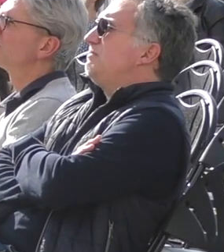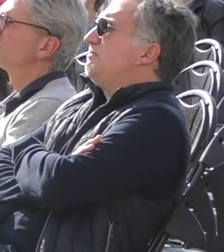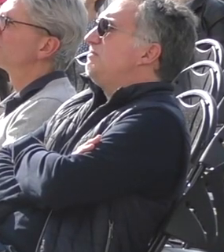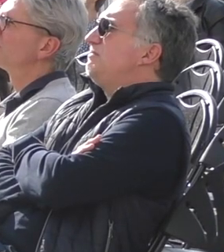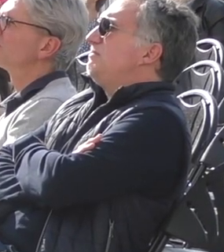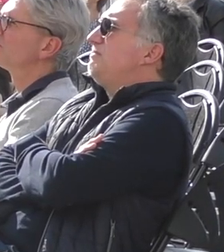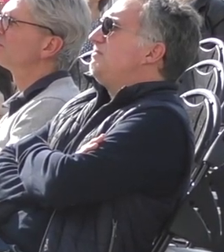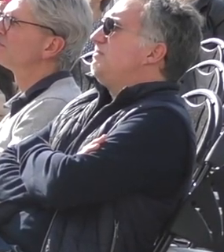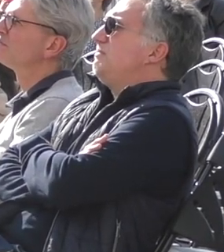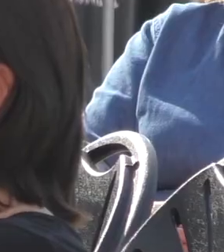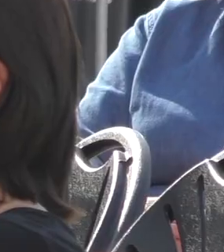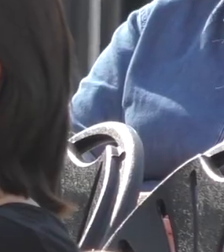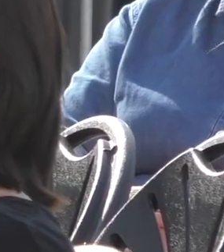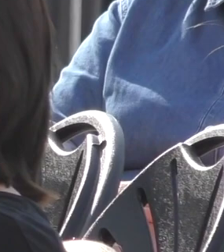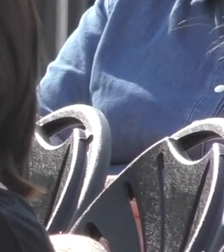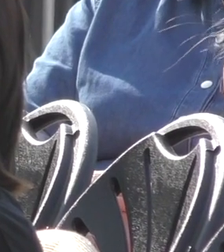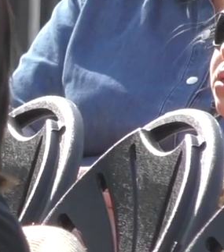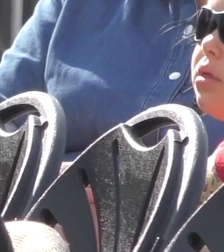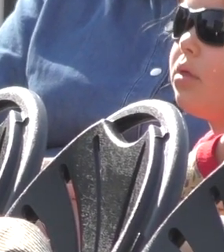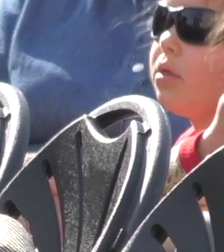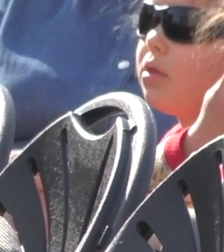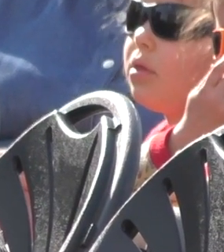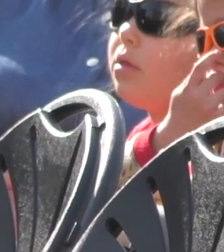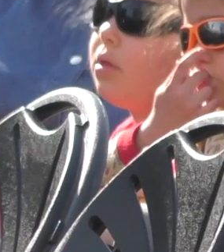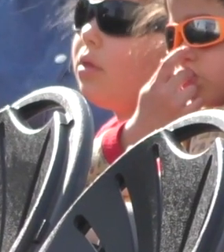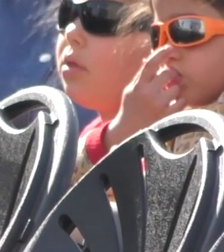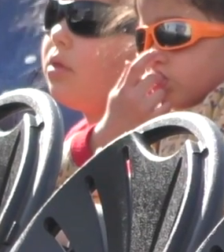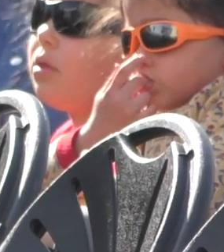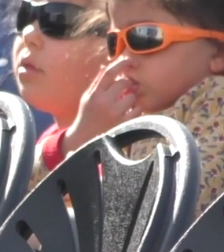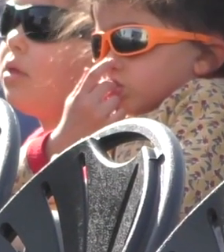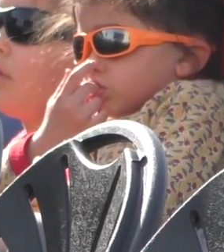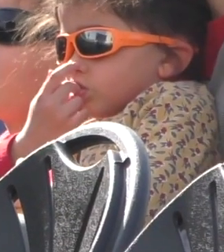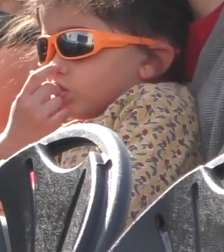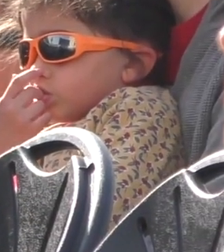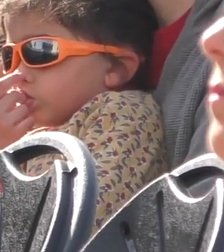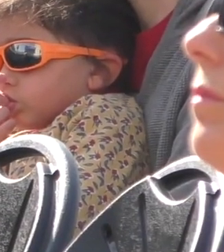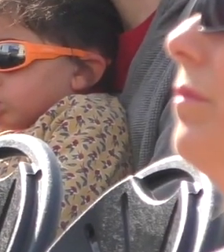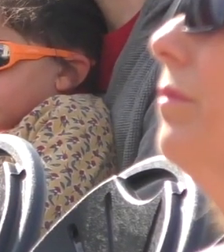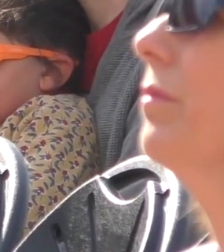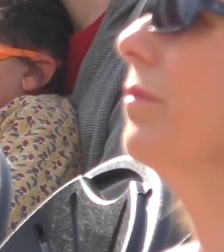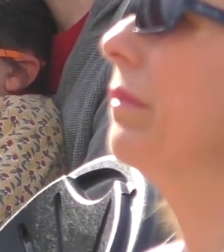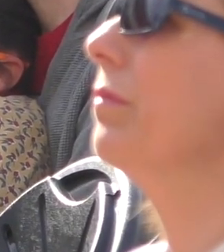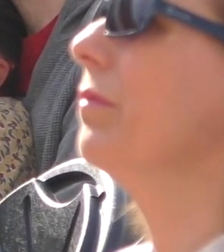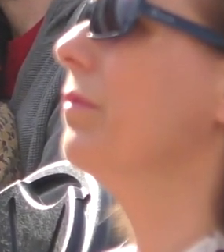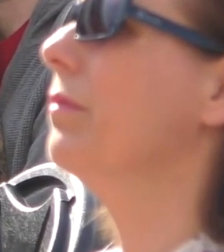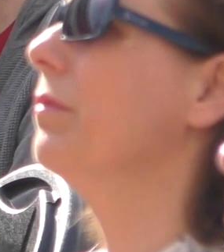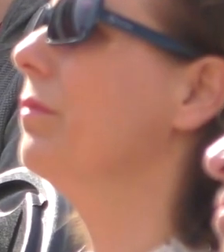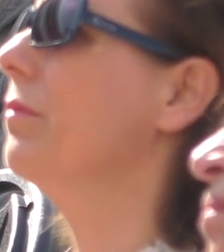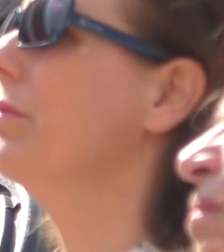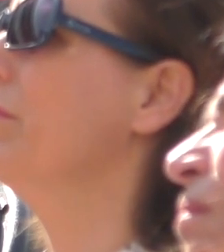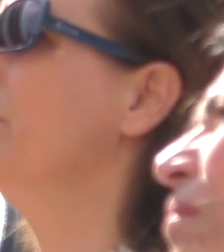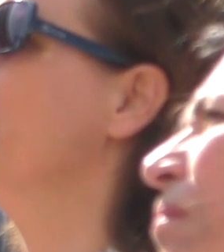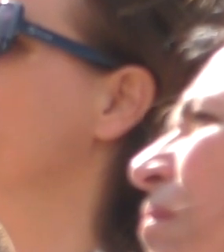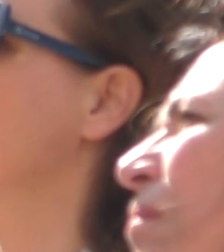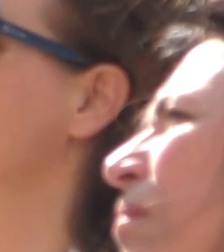pas d'autre recette que la voie collective du débat et du rassemblement déterminé sur